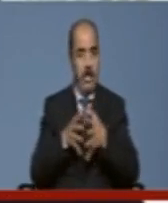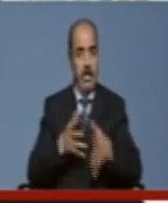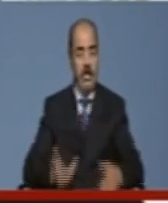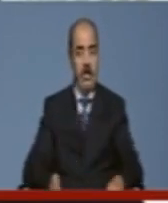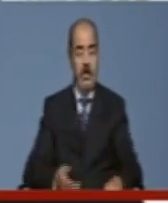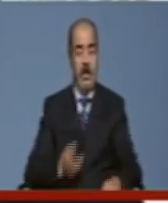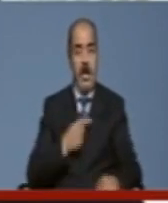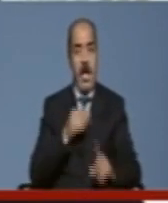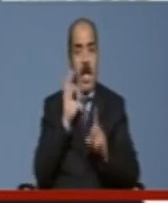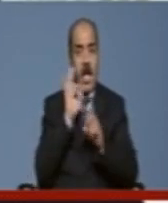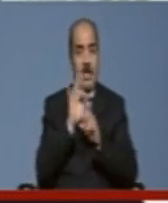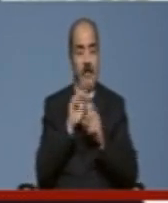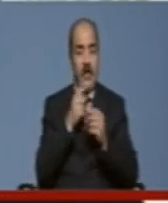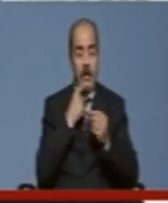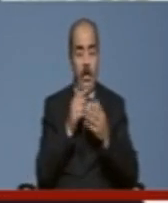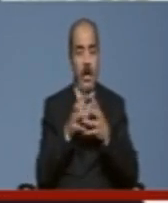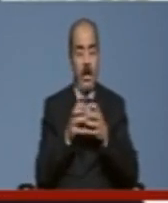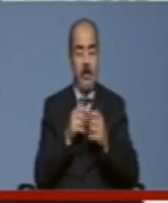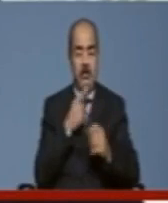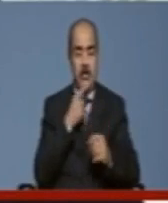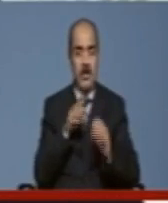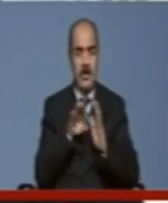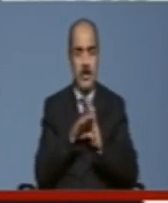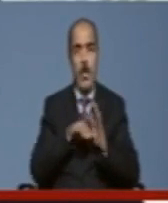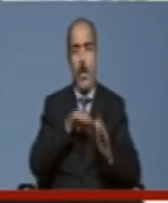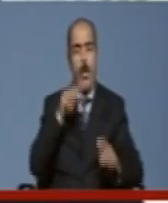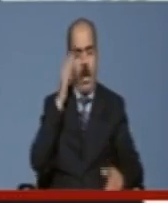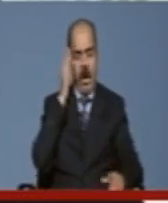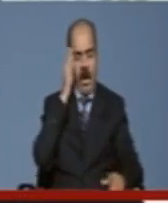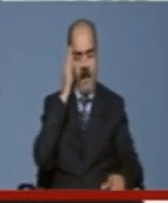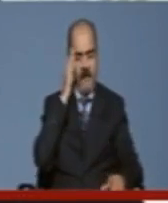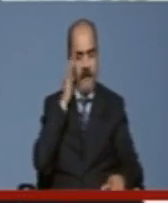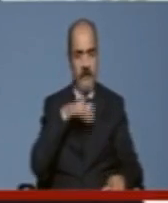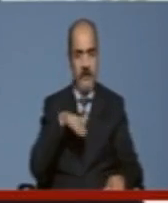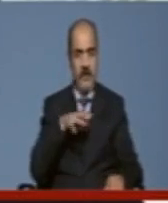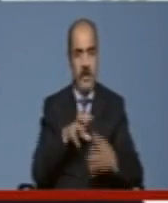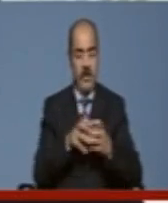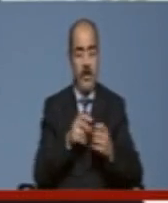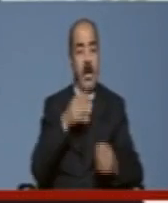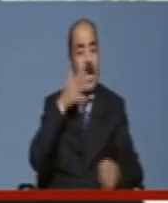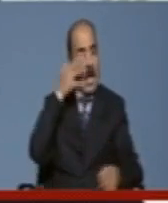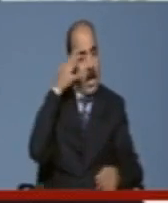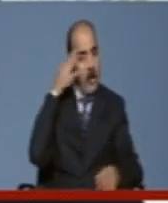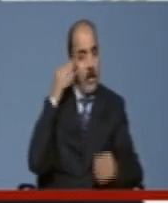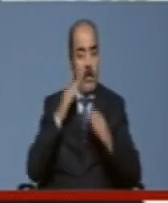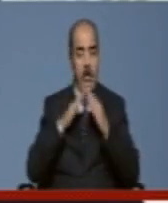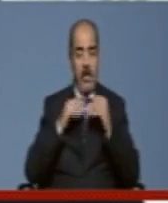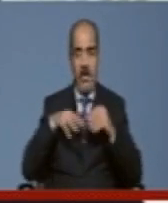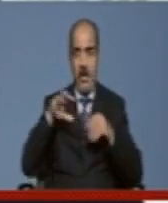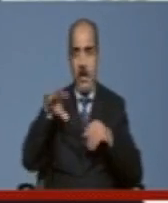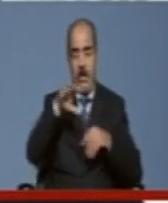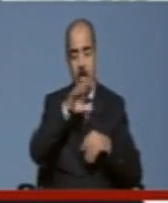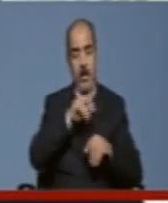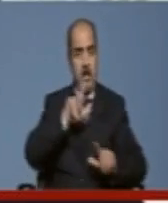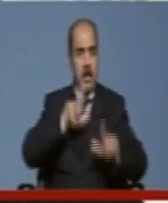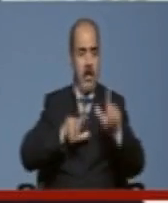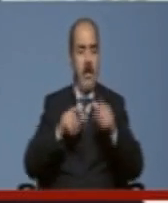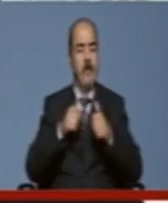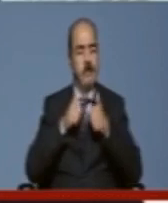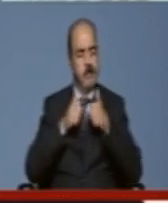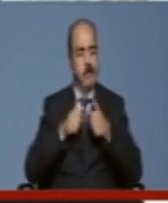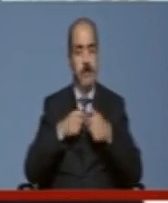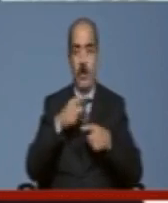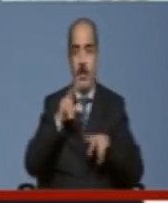أنا يعني كلنا عارفين كويس قوي، والخبرات اللي موجودة لكل القادة على مختلف